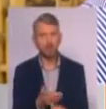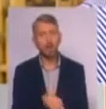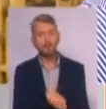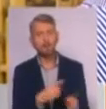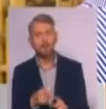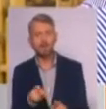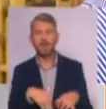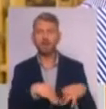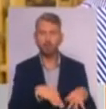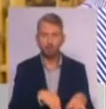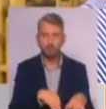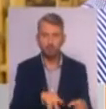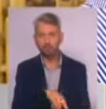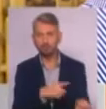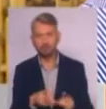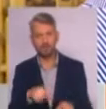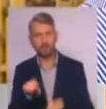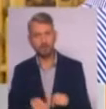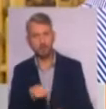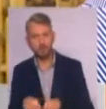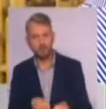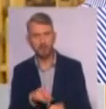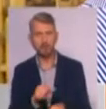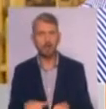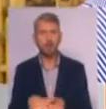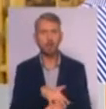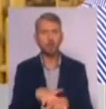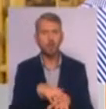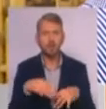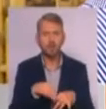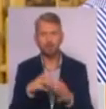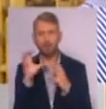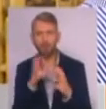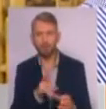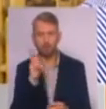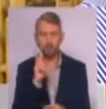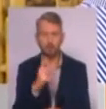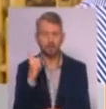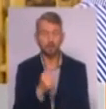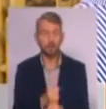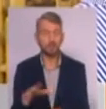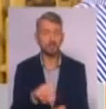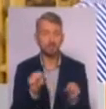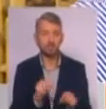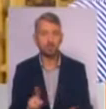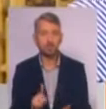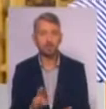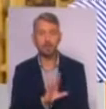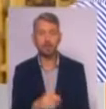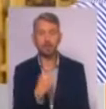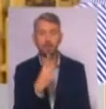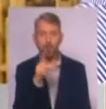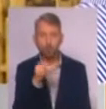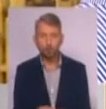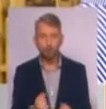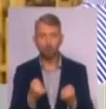з автомобілів на велосипеди, на громадський транспорт, і роблять все можливе для того, щоб не одна людина